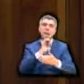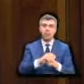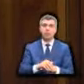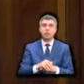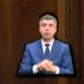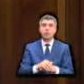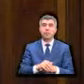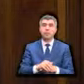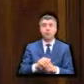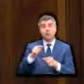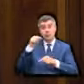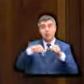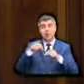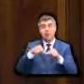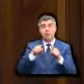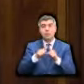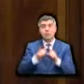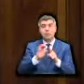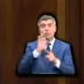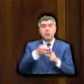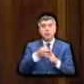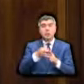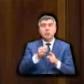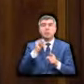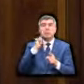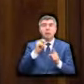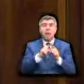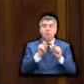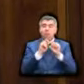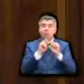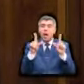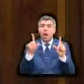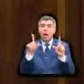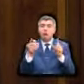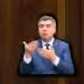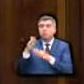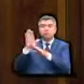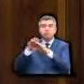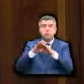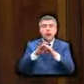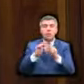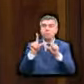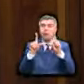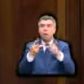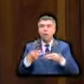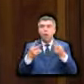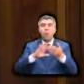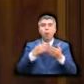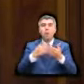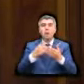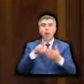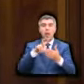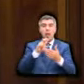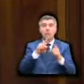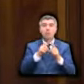كذلك، في إطار المسؤولية يجب علينا تنوير الرأي العام عن حقيقة ونوعية